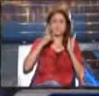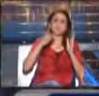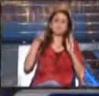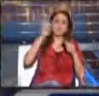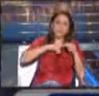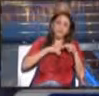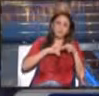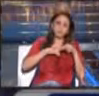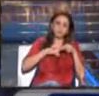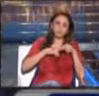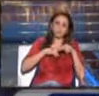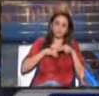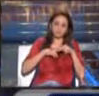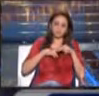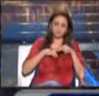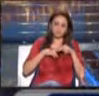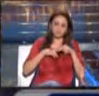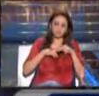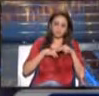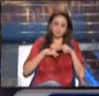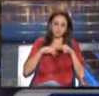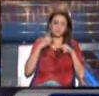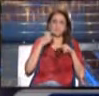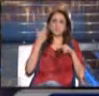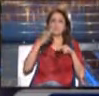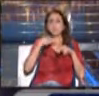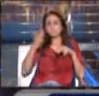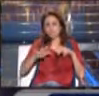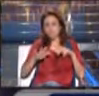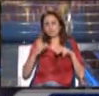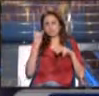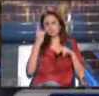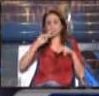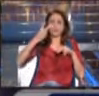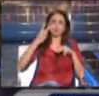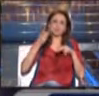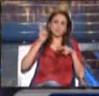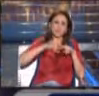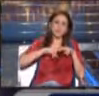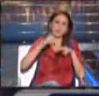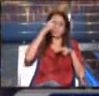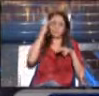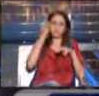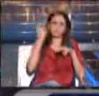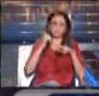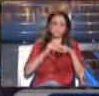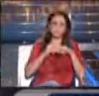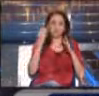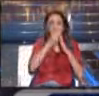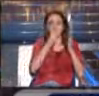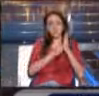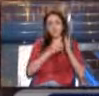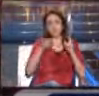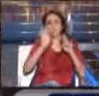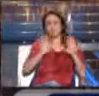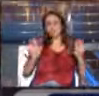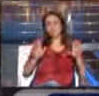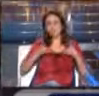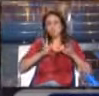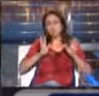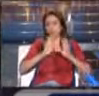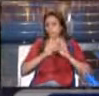وقع حادث اليم ضاع ضحيته 10 12 واحد تاني، ما فيش دوري بقى، ما فيش رياضه، ما فيش اي حاجه.